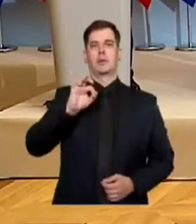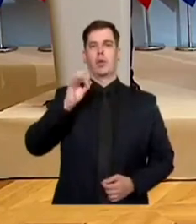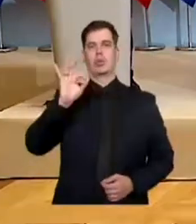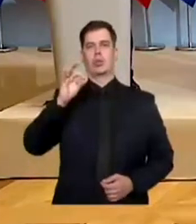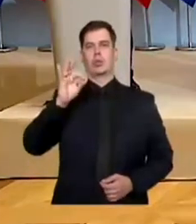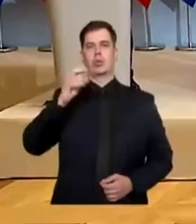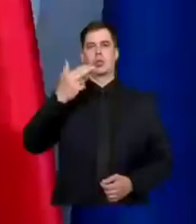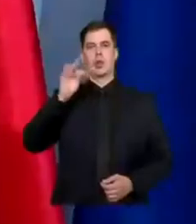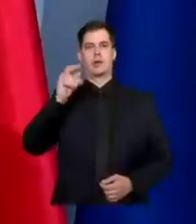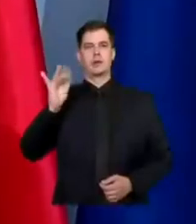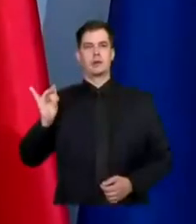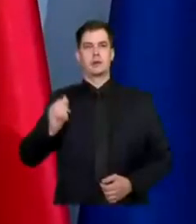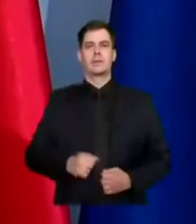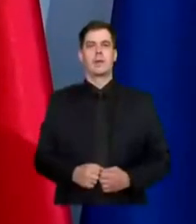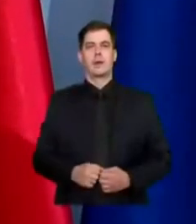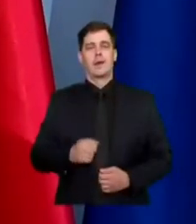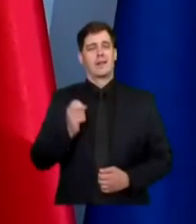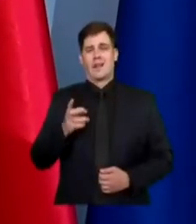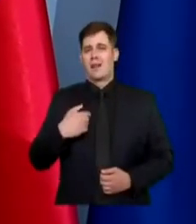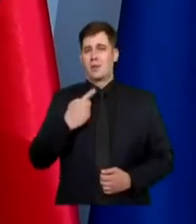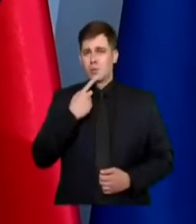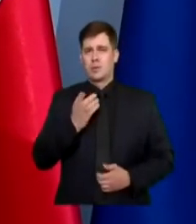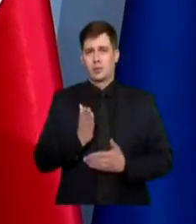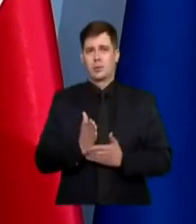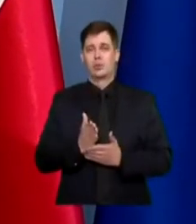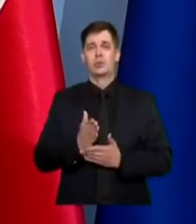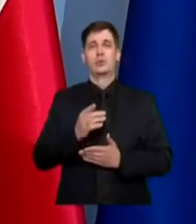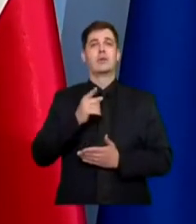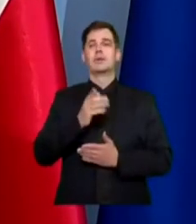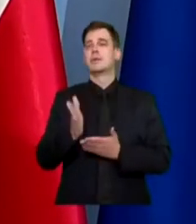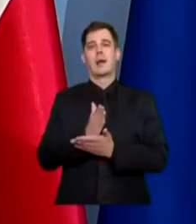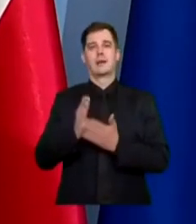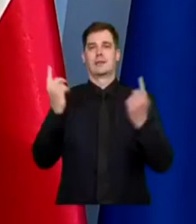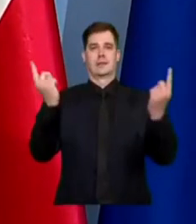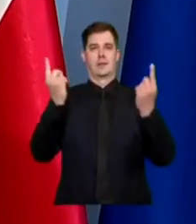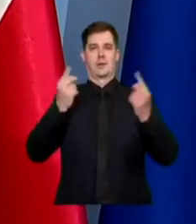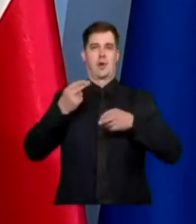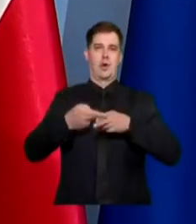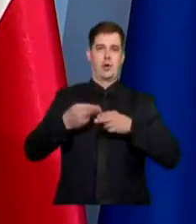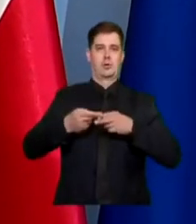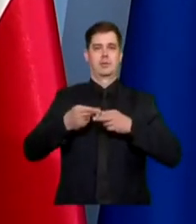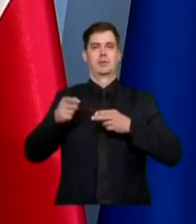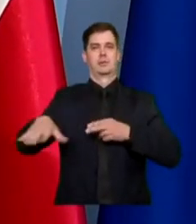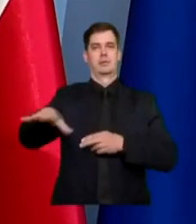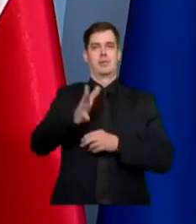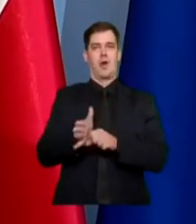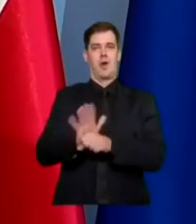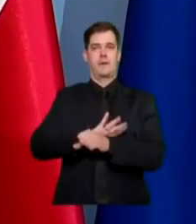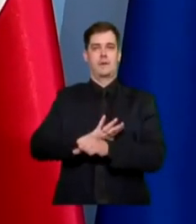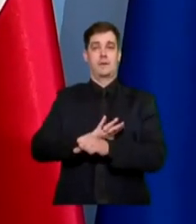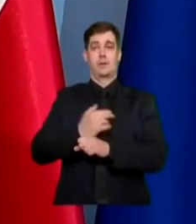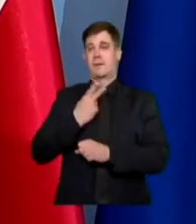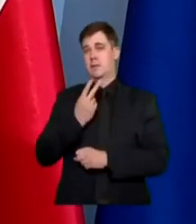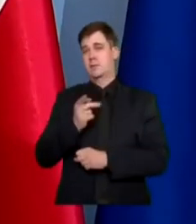Tak jak mówiliśmy wielokrotnie, nasze decyzje przede wszystkim wynikają z oceny, jak wygląda sytuacja epidemiczna. My dziś oceniliśmy, że możemy